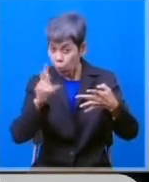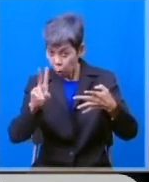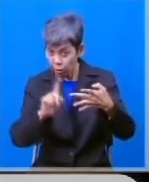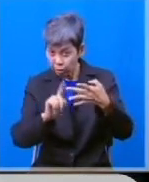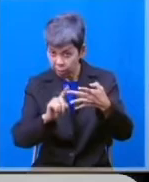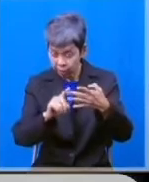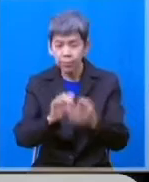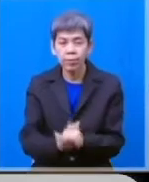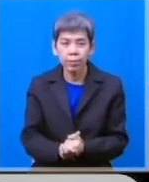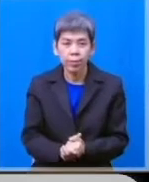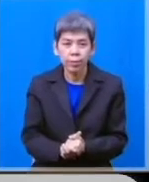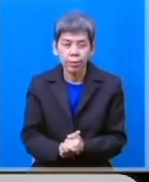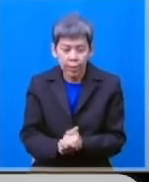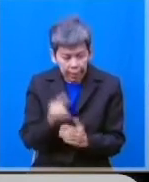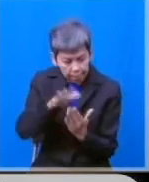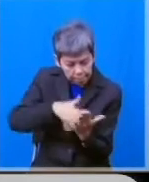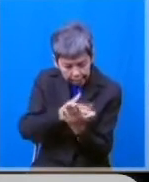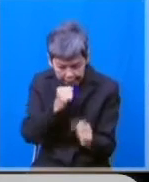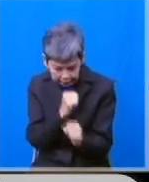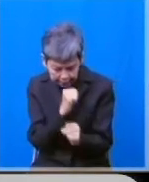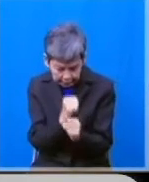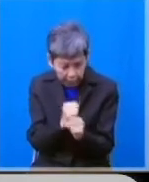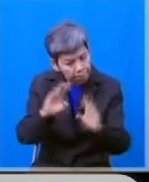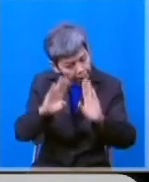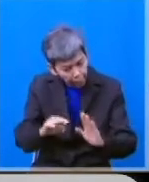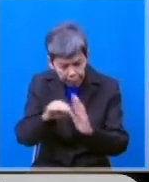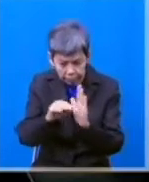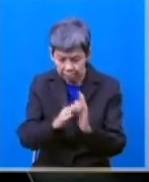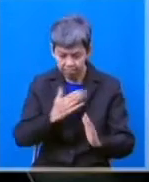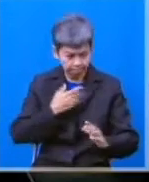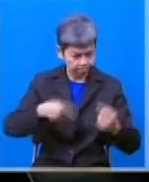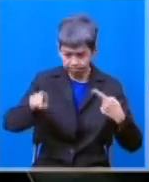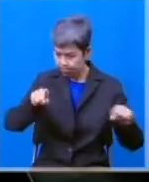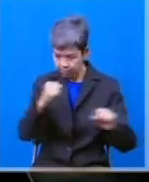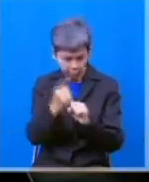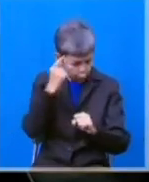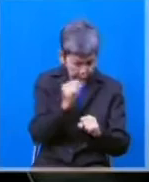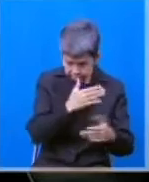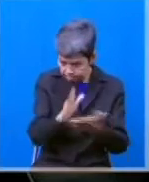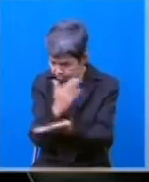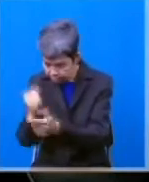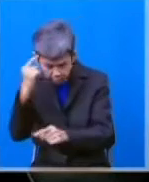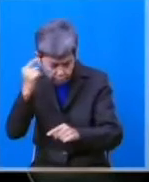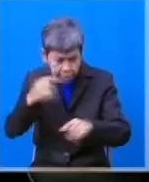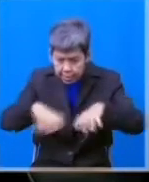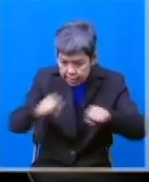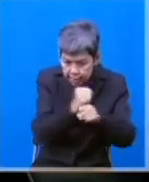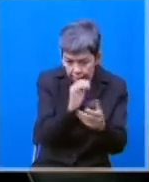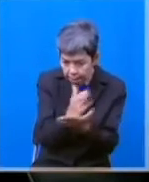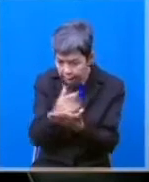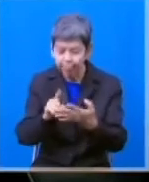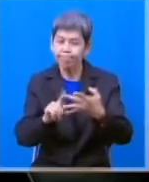ที่วางแผนสั่งการกำหนดขั้นตอนรายละเอียดวิธีการปฏิบั